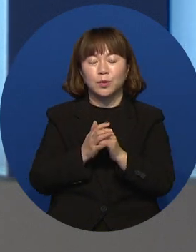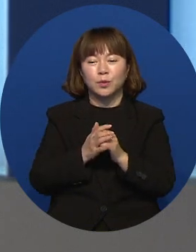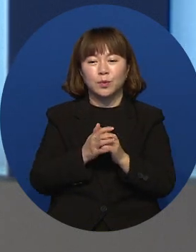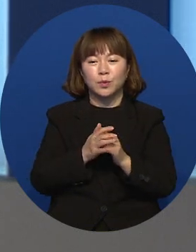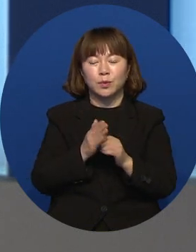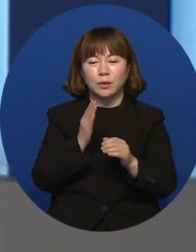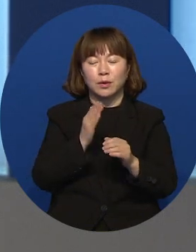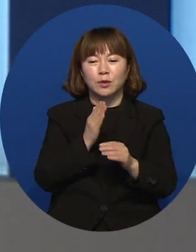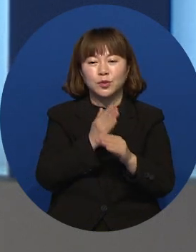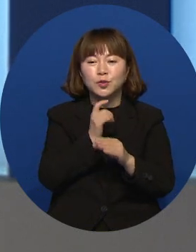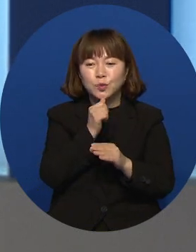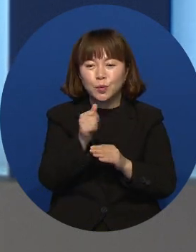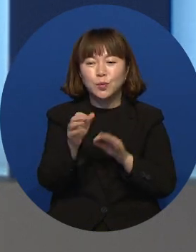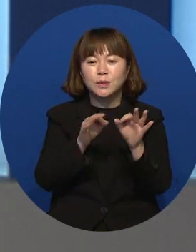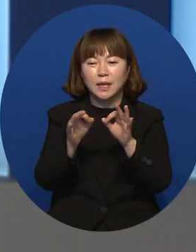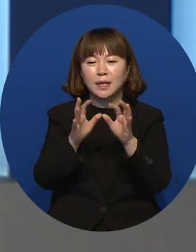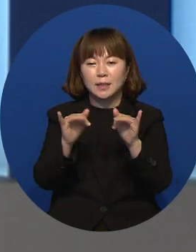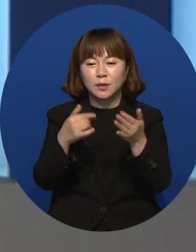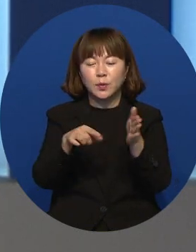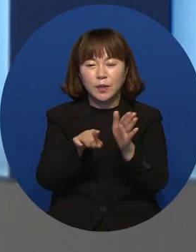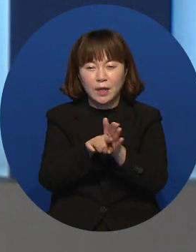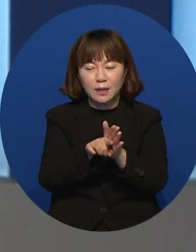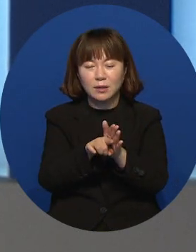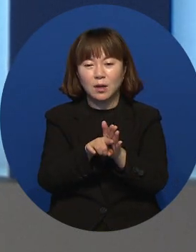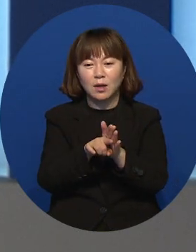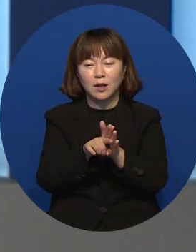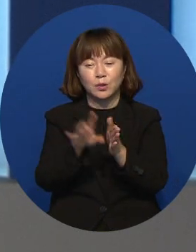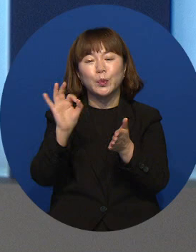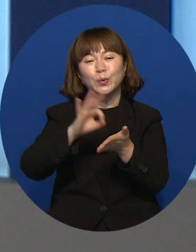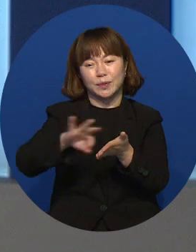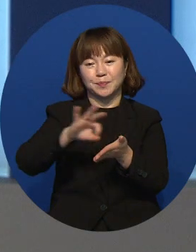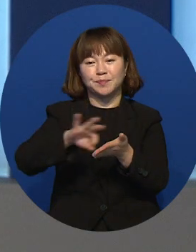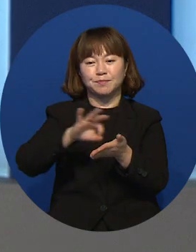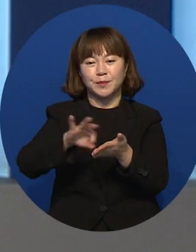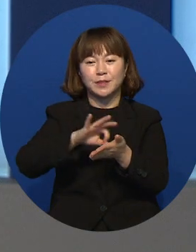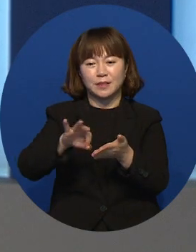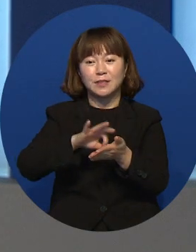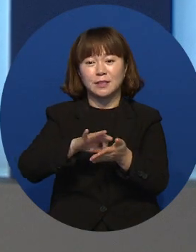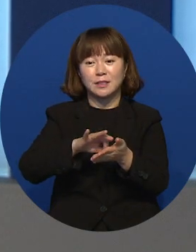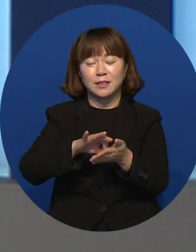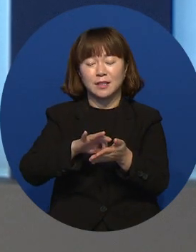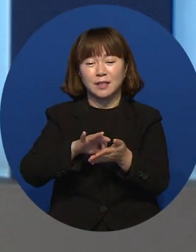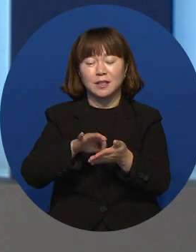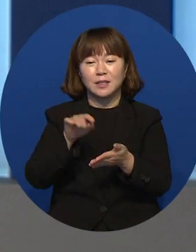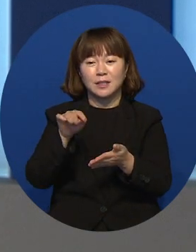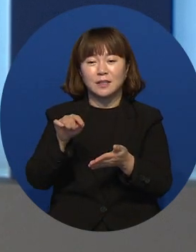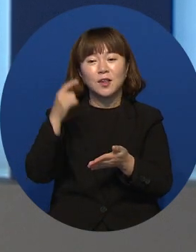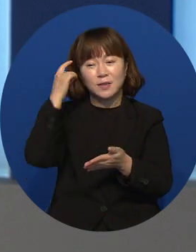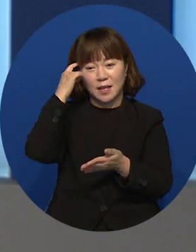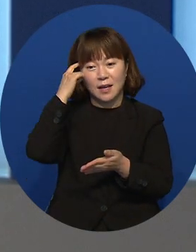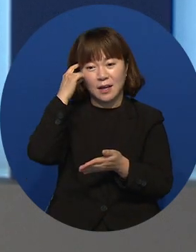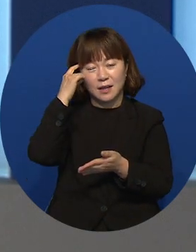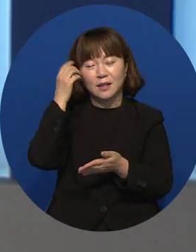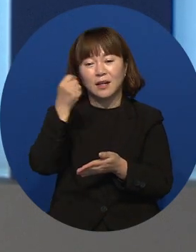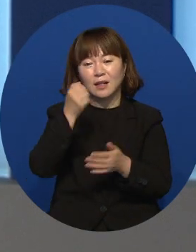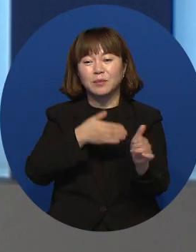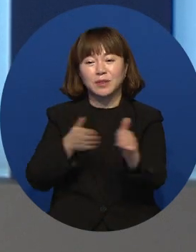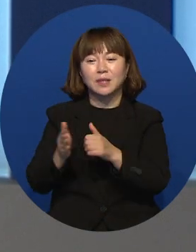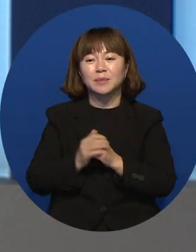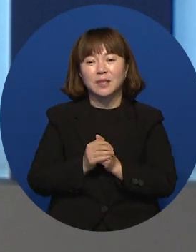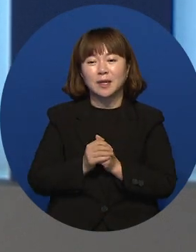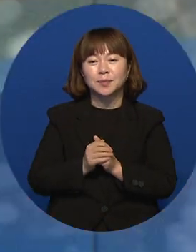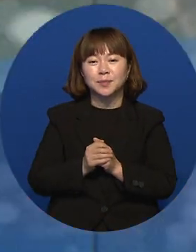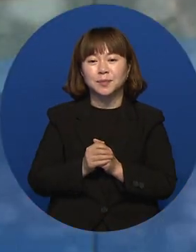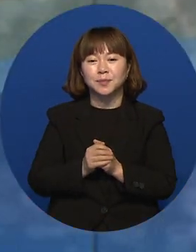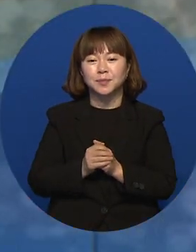또 한번 좀 생각해 주시고 소비하는 아 그런 의식이 좀 있었으면 하는 그런 바램입니다 예 대장경